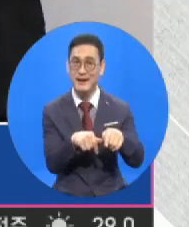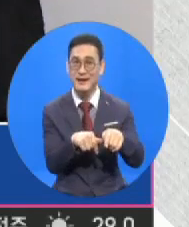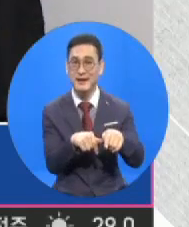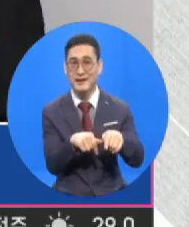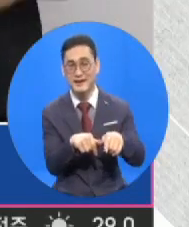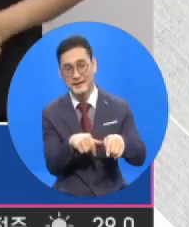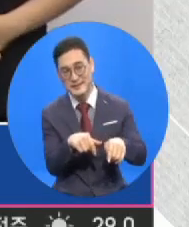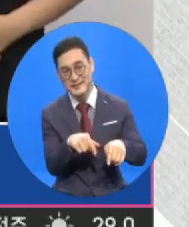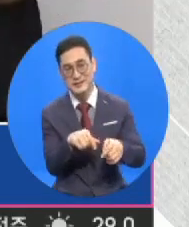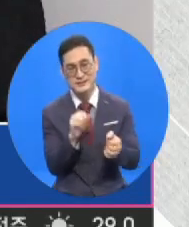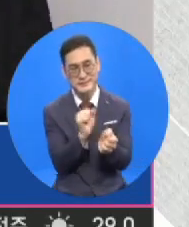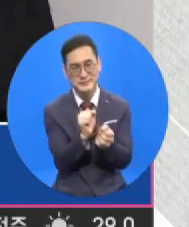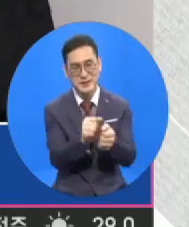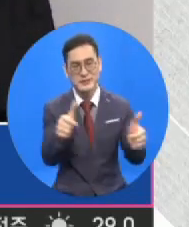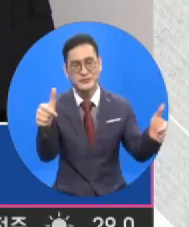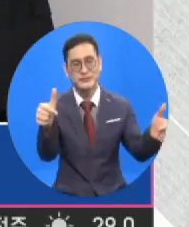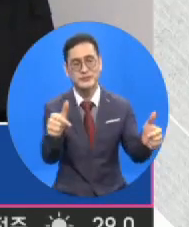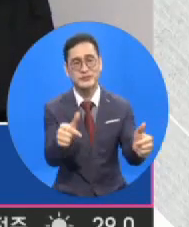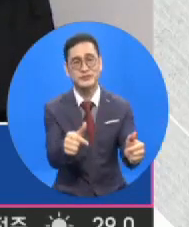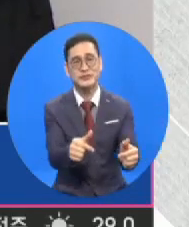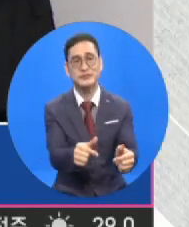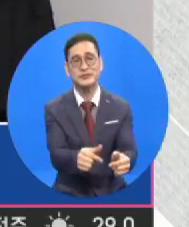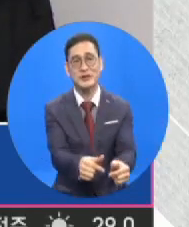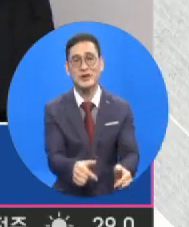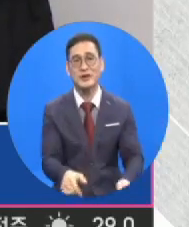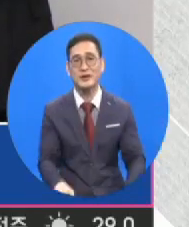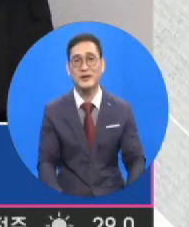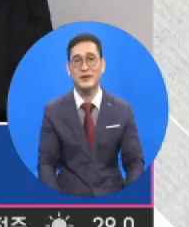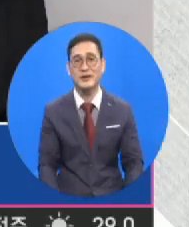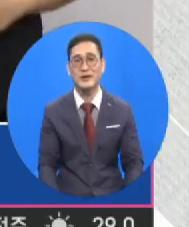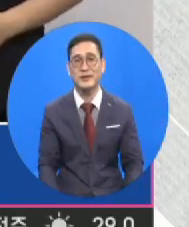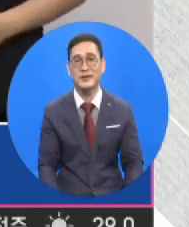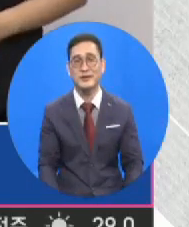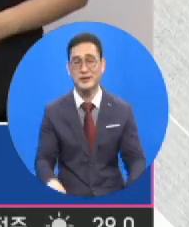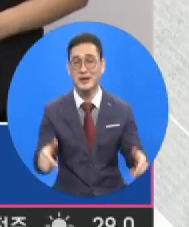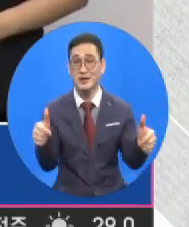실책 이런 부분 지적할 수 있지만 정부 내에서 방역당국을 무시했다 뭐 이렇게 얘기하기 힘들 것 같습니다.